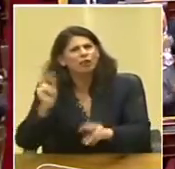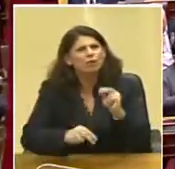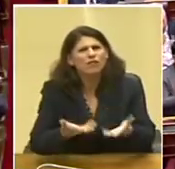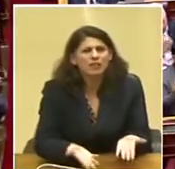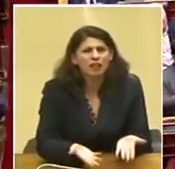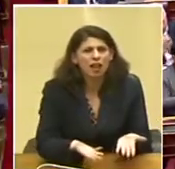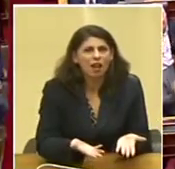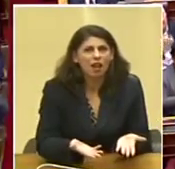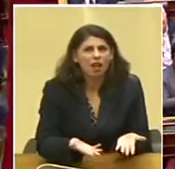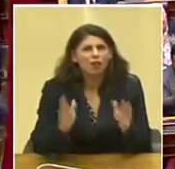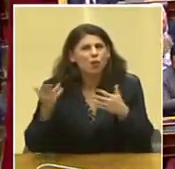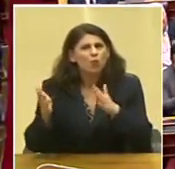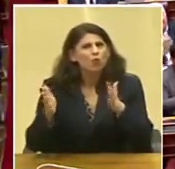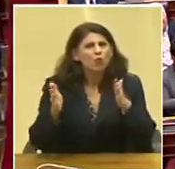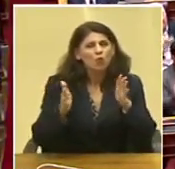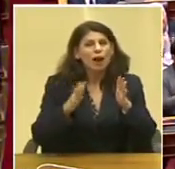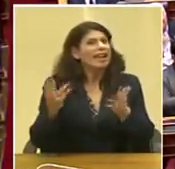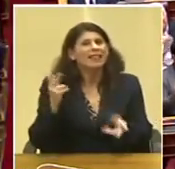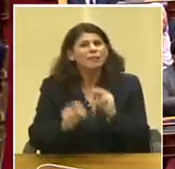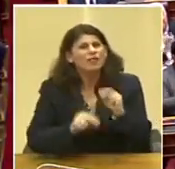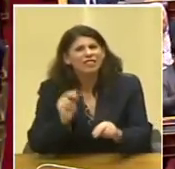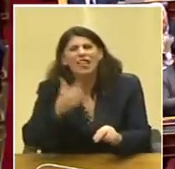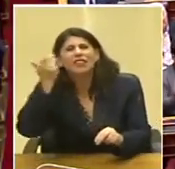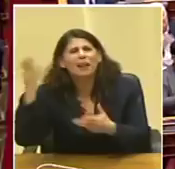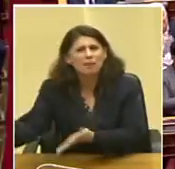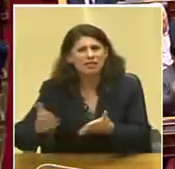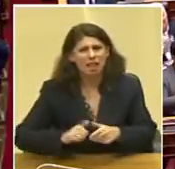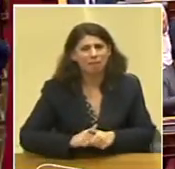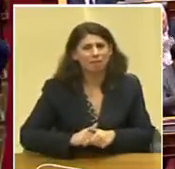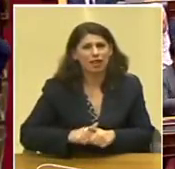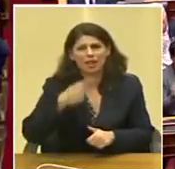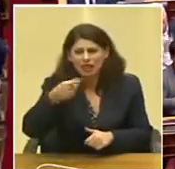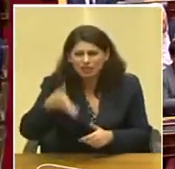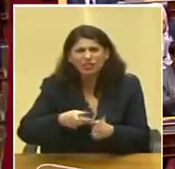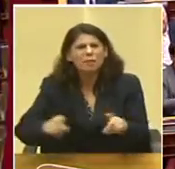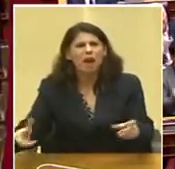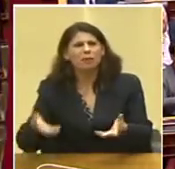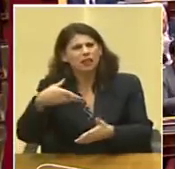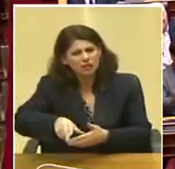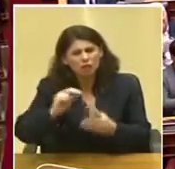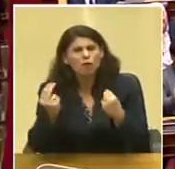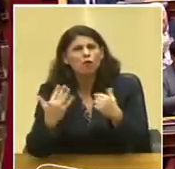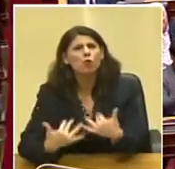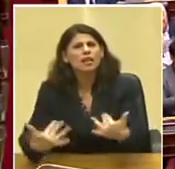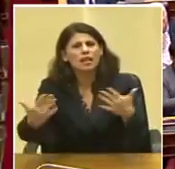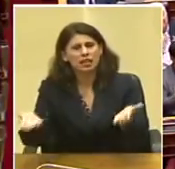ψηφίζετε? Γιατί τον ψηφίζετε? Δεν τρέπεστε λιγάκι να τα λέτε αυτά τα πράγματα στο ελληνικό κοινοβούλιο?